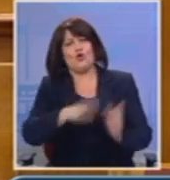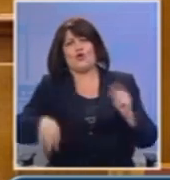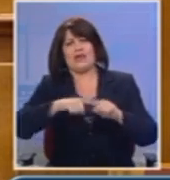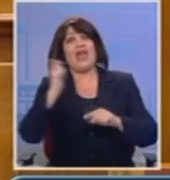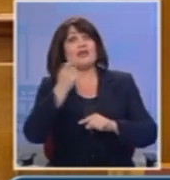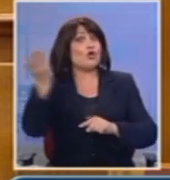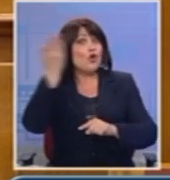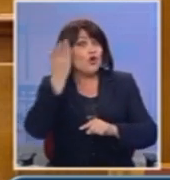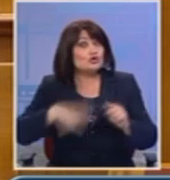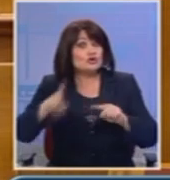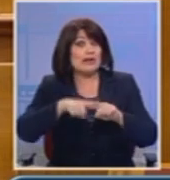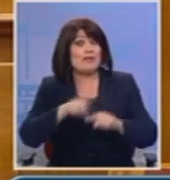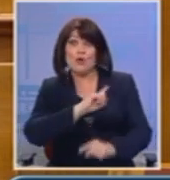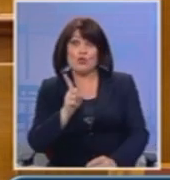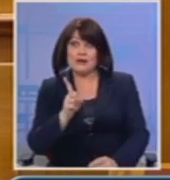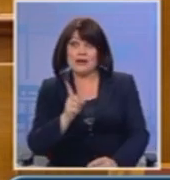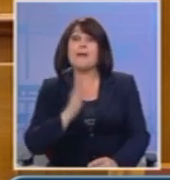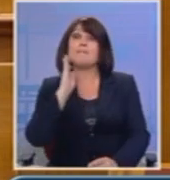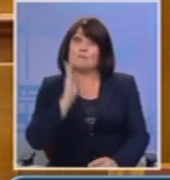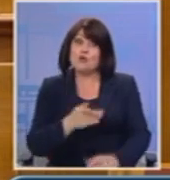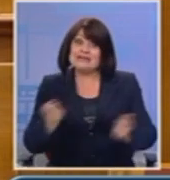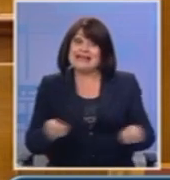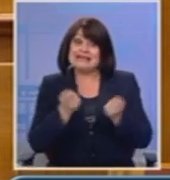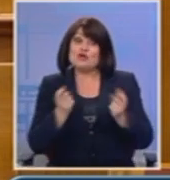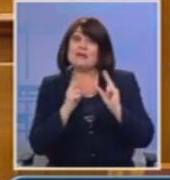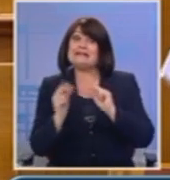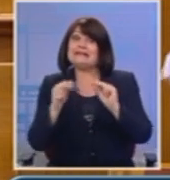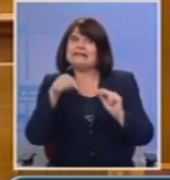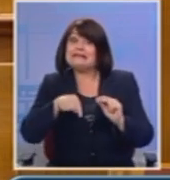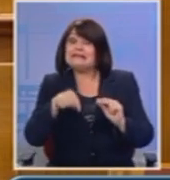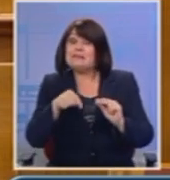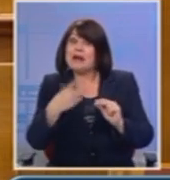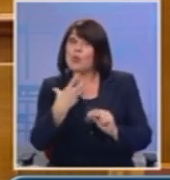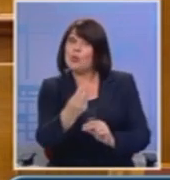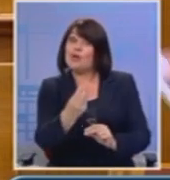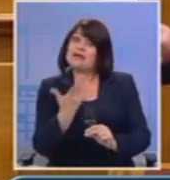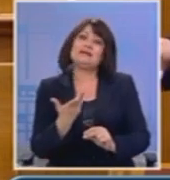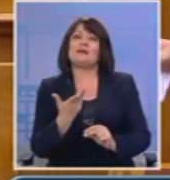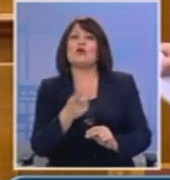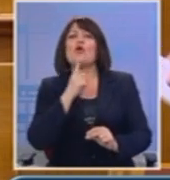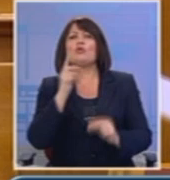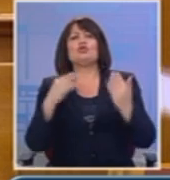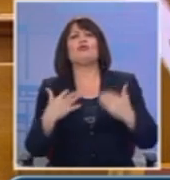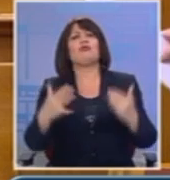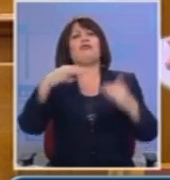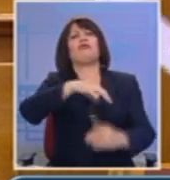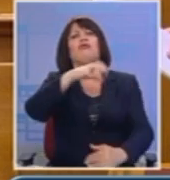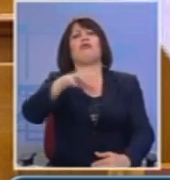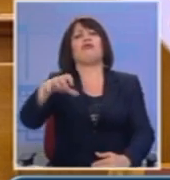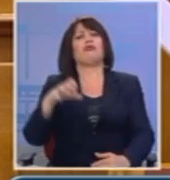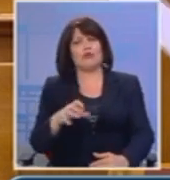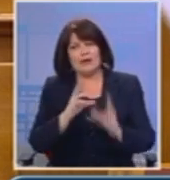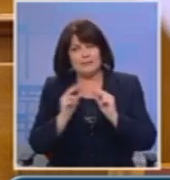κόστος της χώρας μπορείτε να αξιοποιήσετε τη συζήτηση όπως γίνεται σε όλα τα κοινοβούλια των σύγχρονων